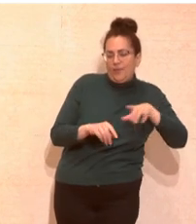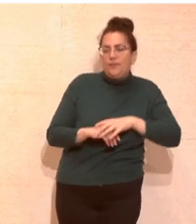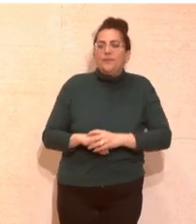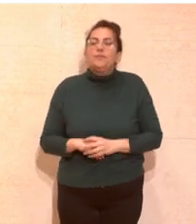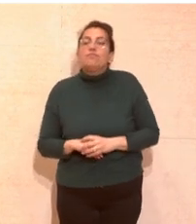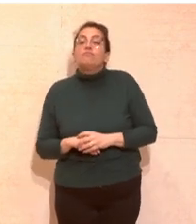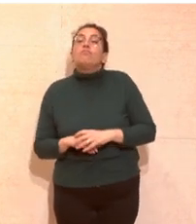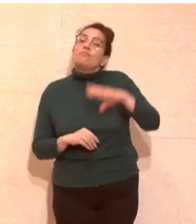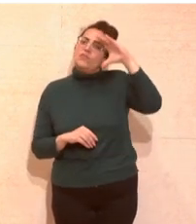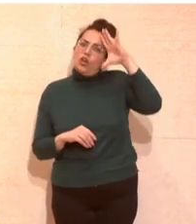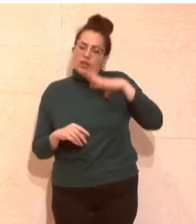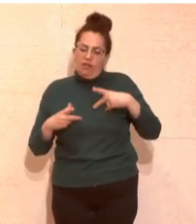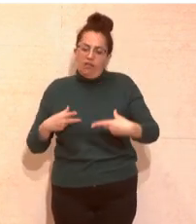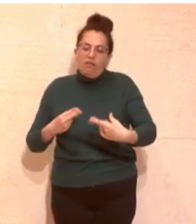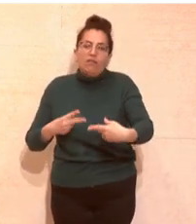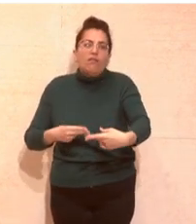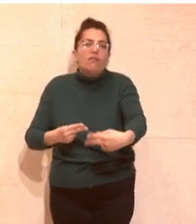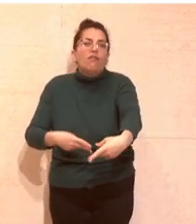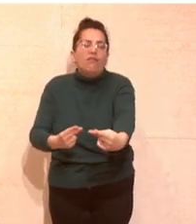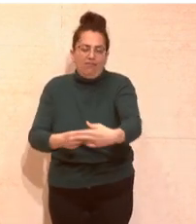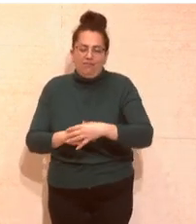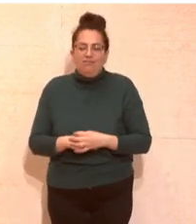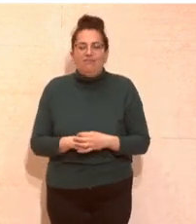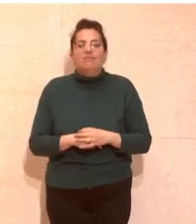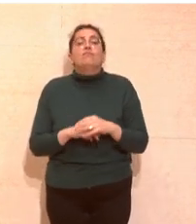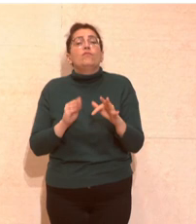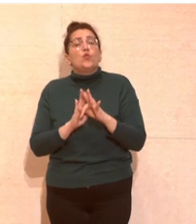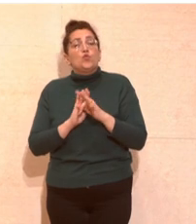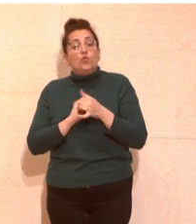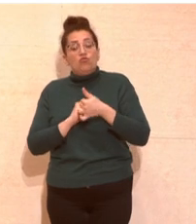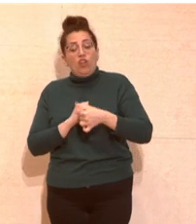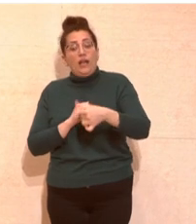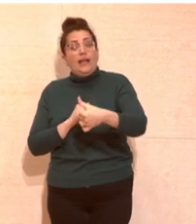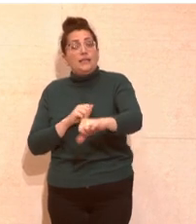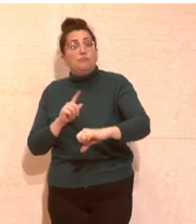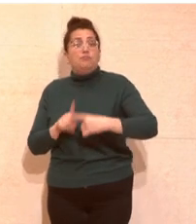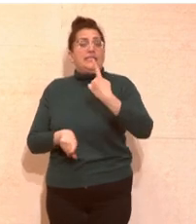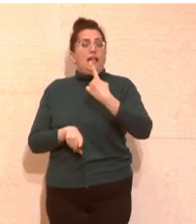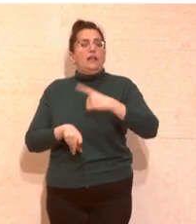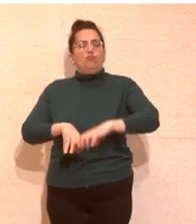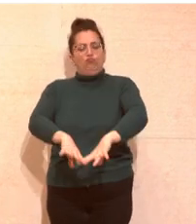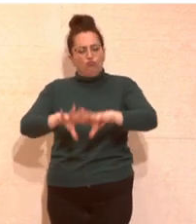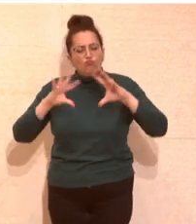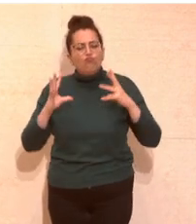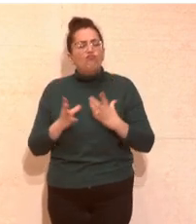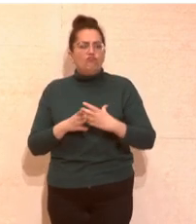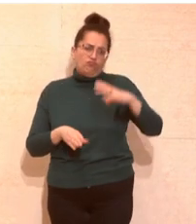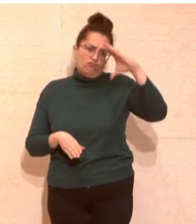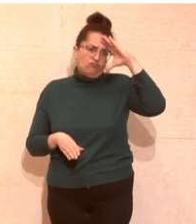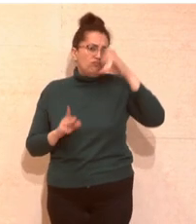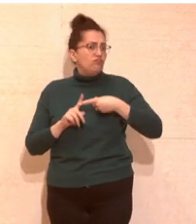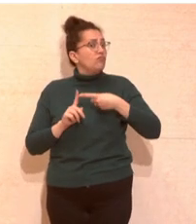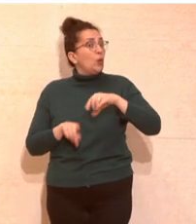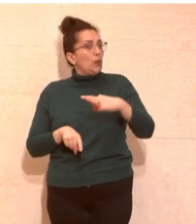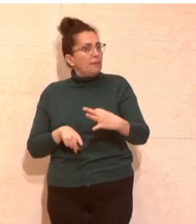sommeil vont avoir des fonctions un petit peu particulières, bien que ce soit le sommeil en général qui est vraiment important, on